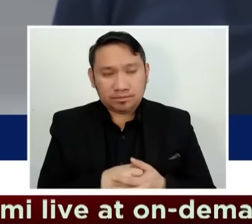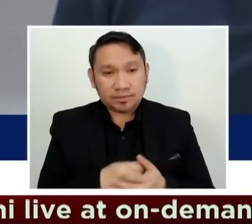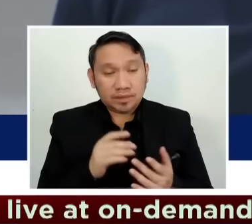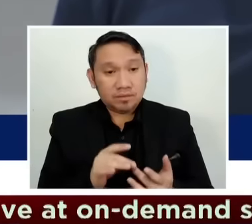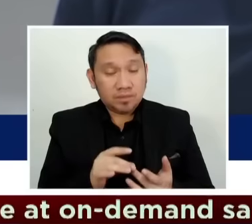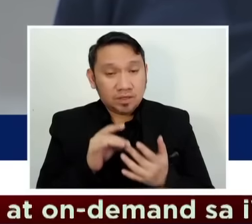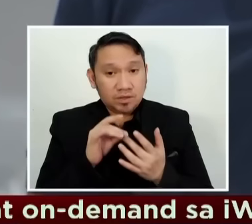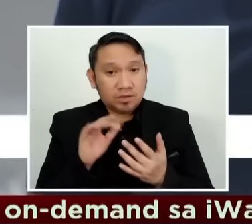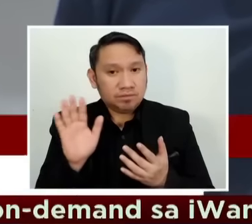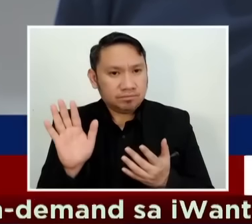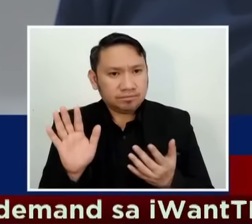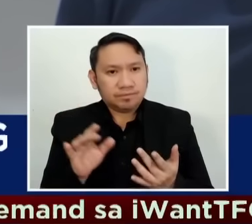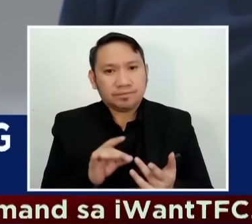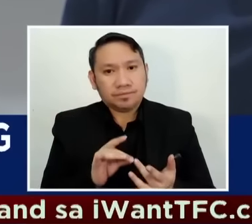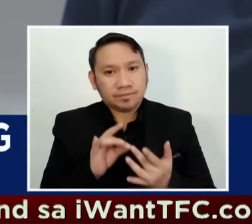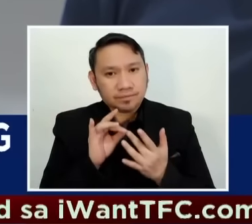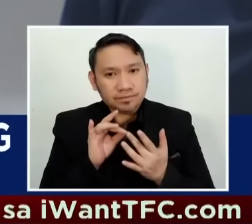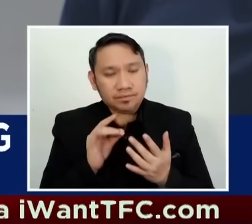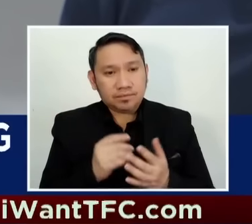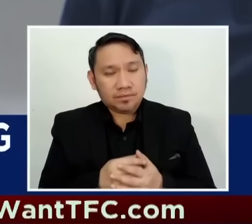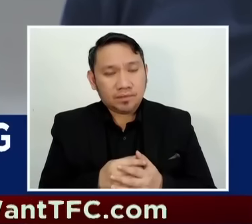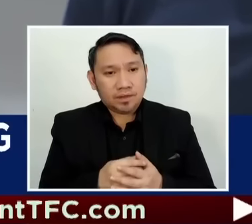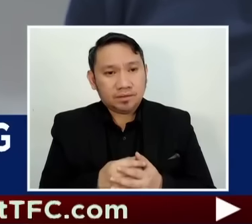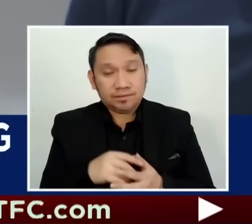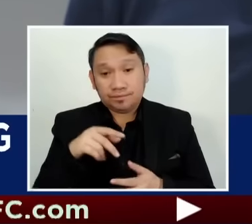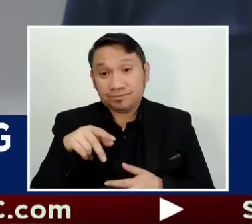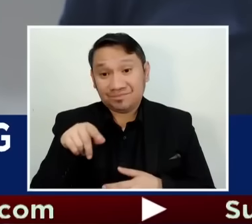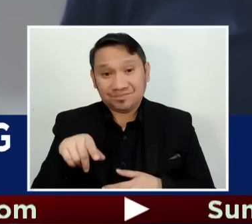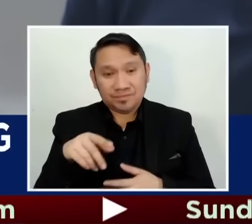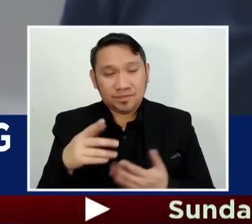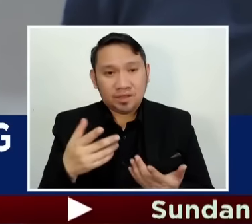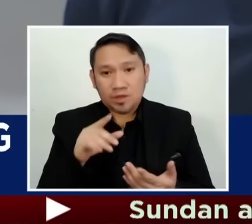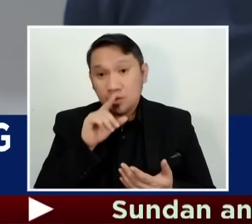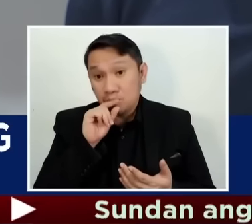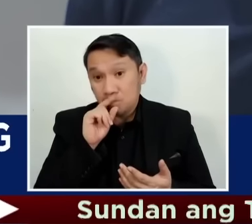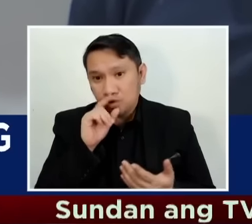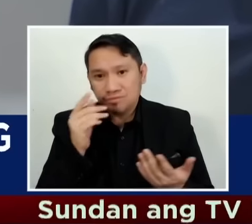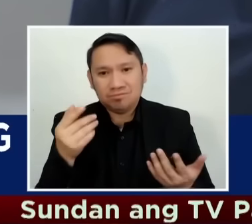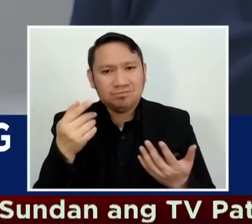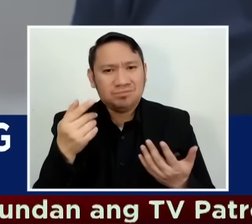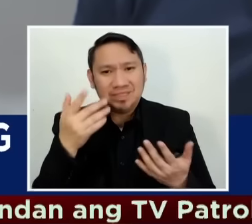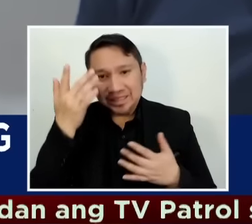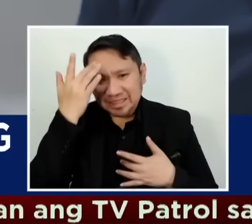yung sa mga poultry products, yung bird flu na tinatawag.